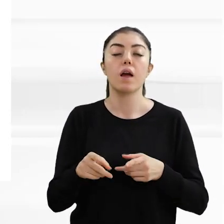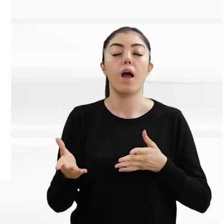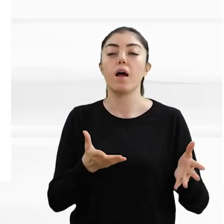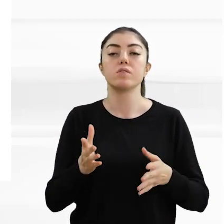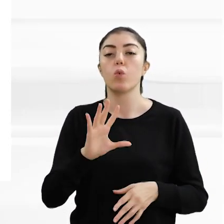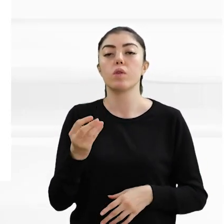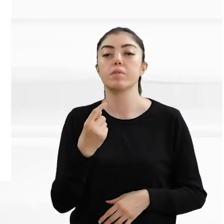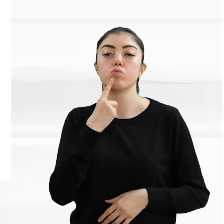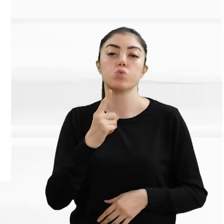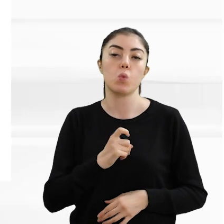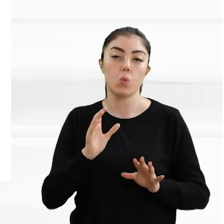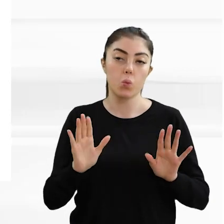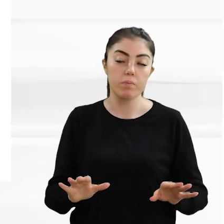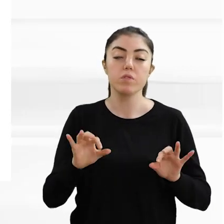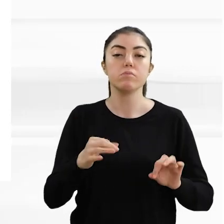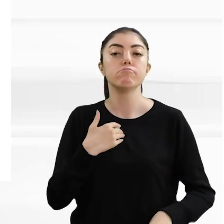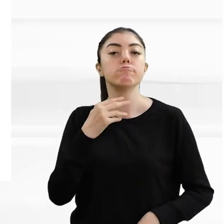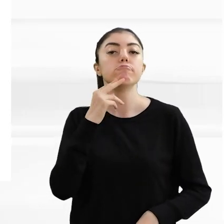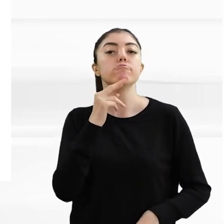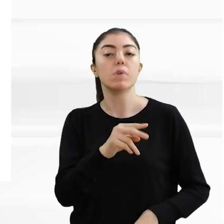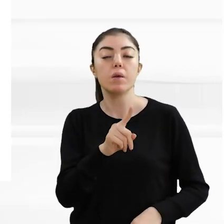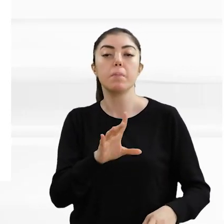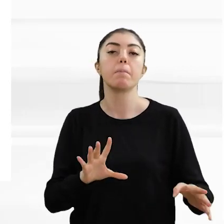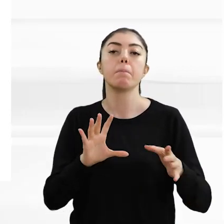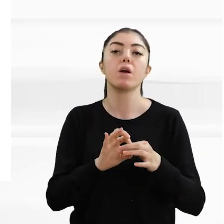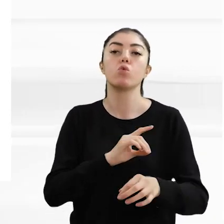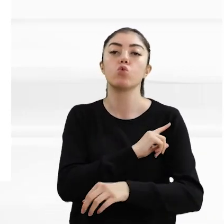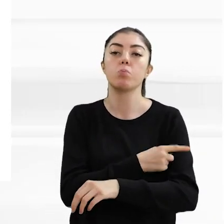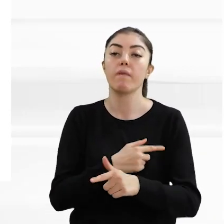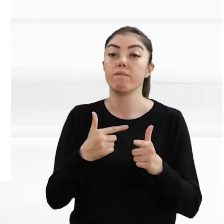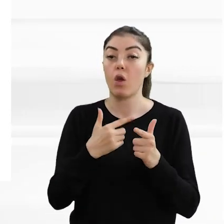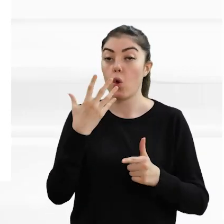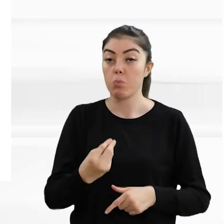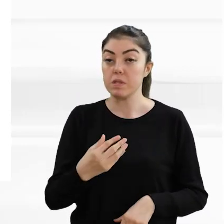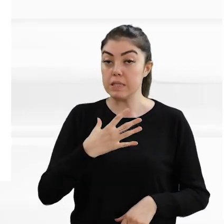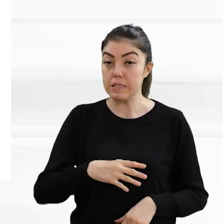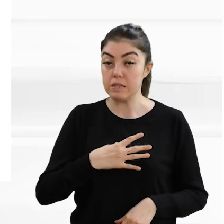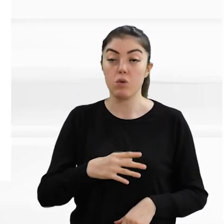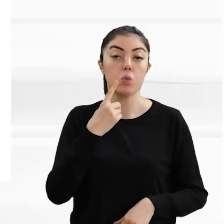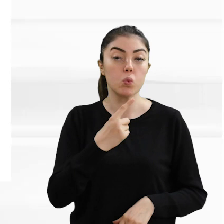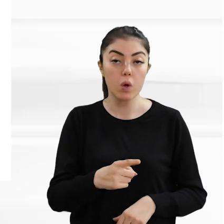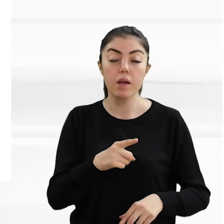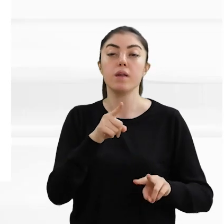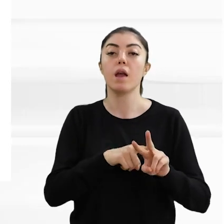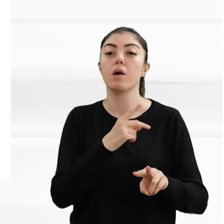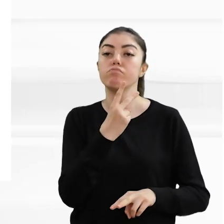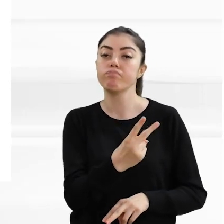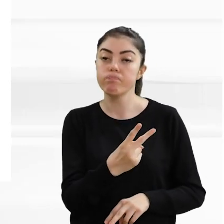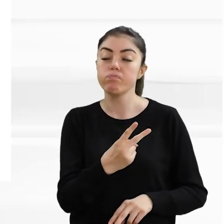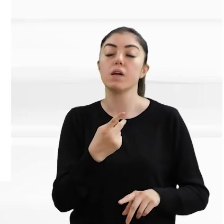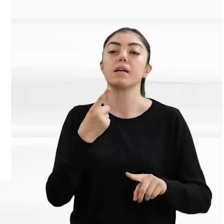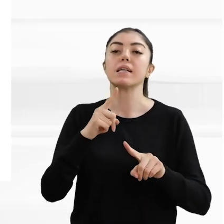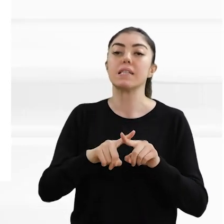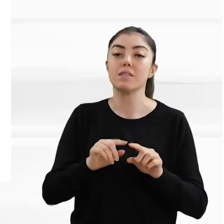aşağıdakilerden hangisi olabilir? Bakın burada bileşke kuvvetin F olabilmesi için Y'nin